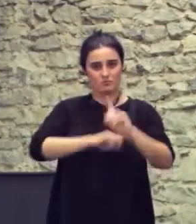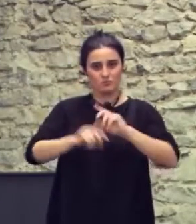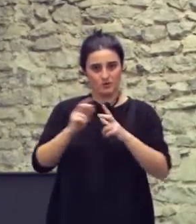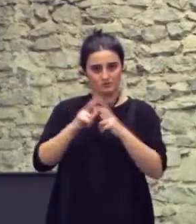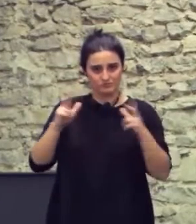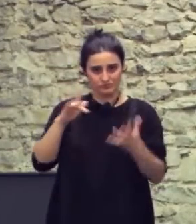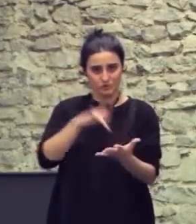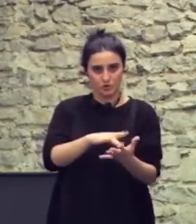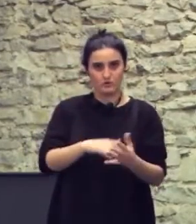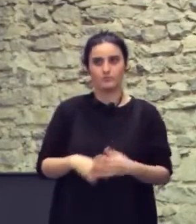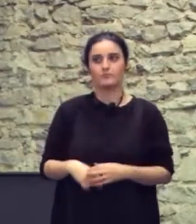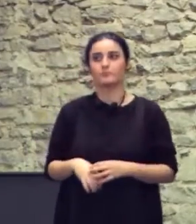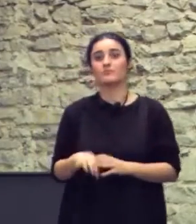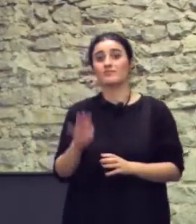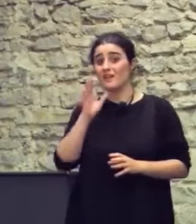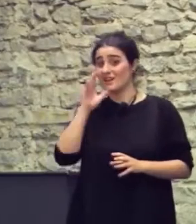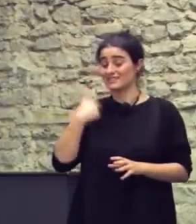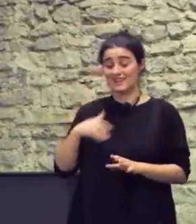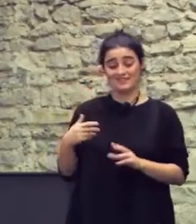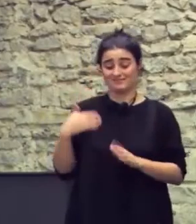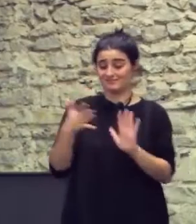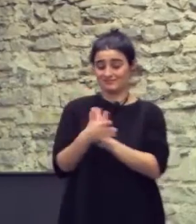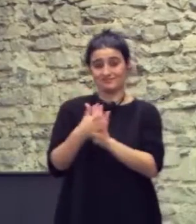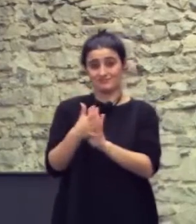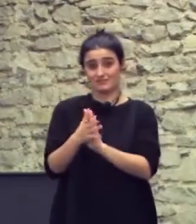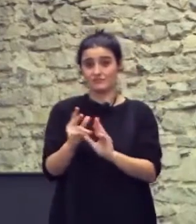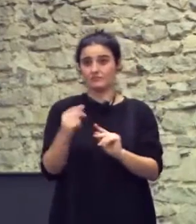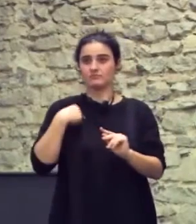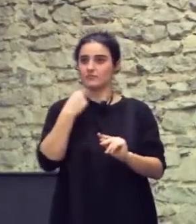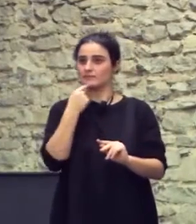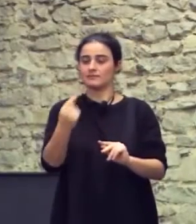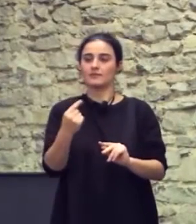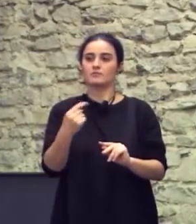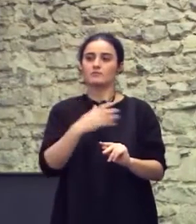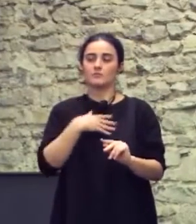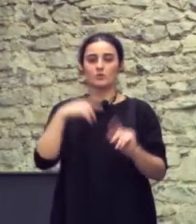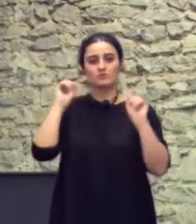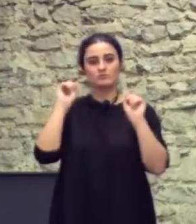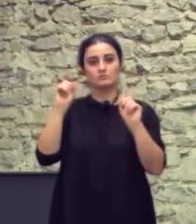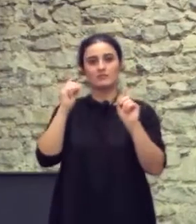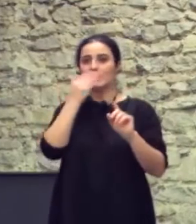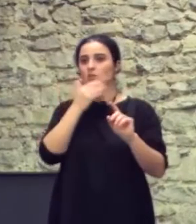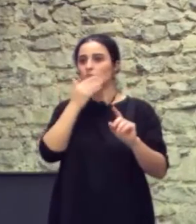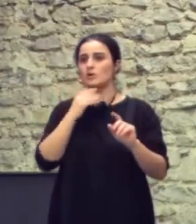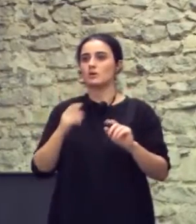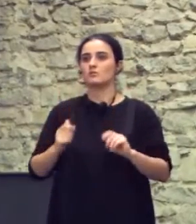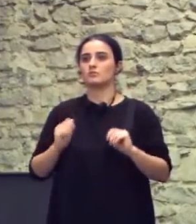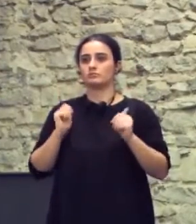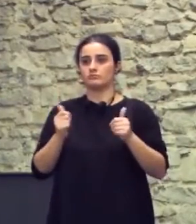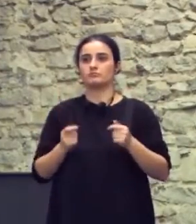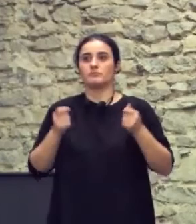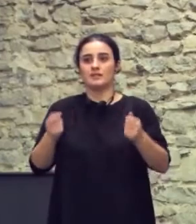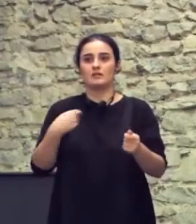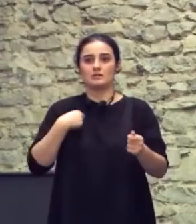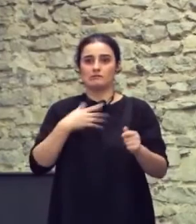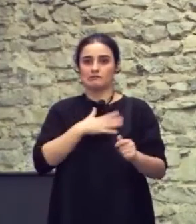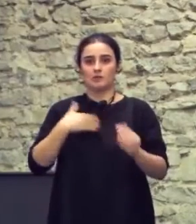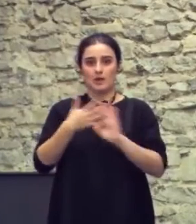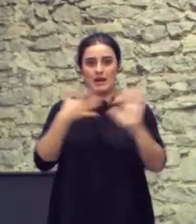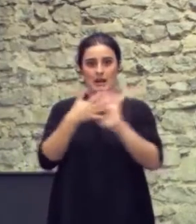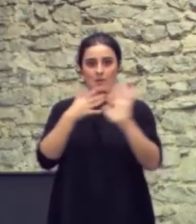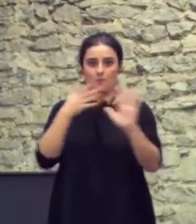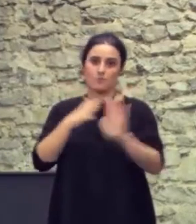Hau esan da uste dut saiatuko naizela eskolak ere ematen dituen beste aukera batzuk planteatzen eta saiatuko naiz azkarrago joaten, porque boi,